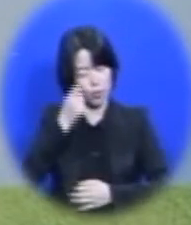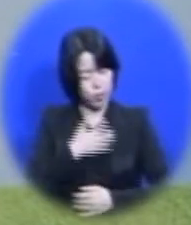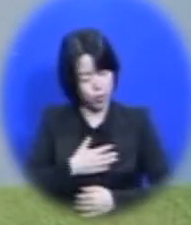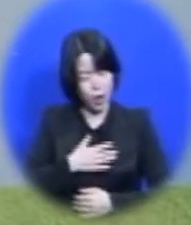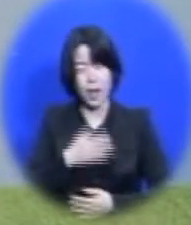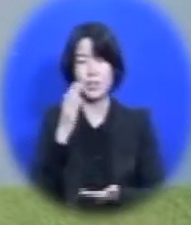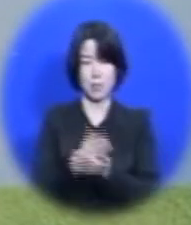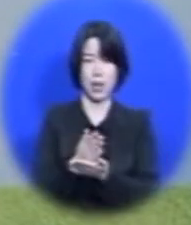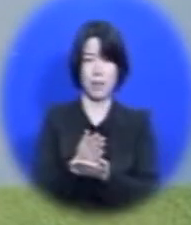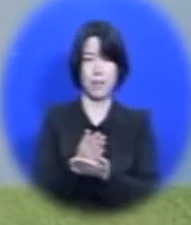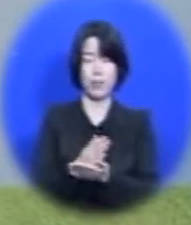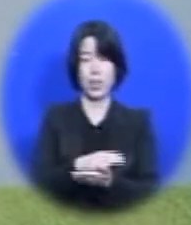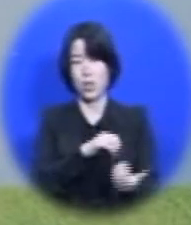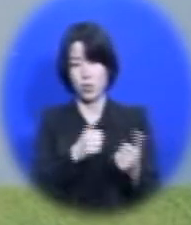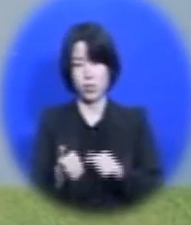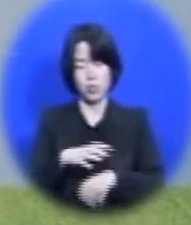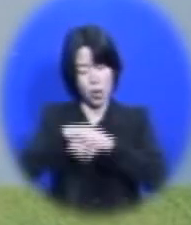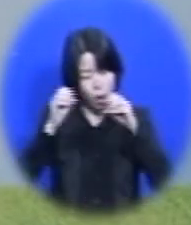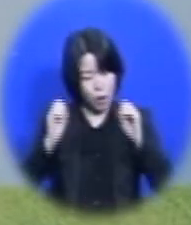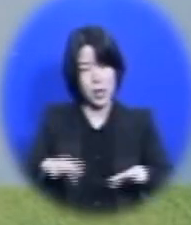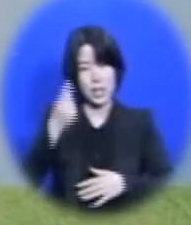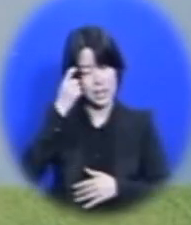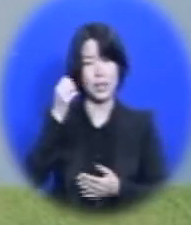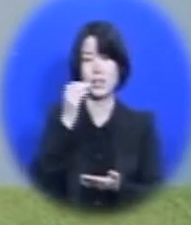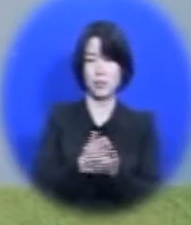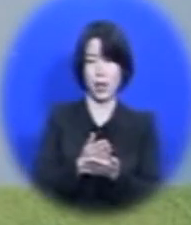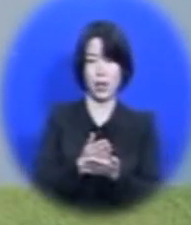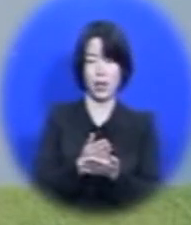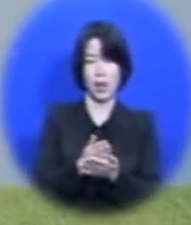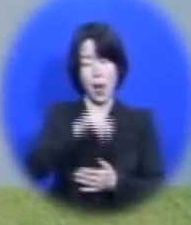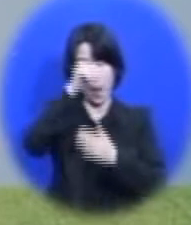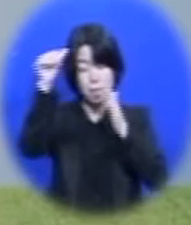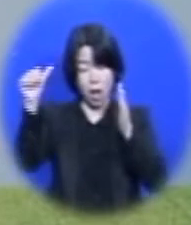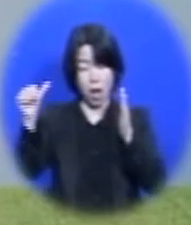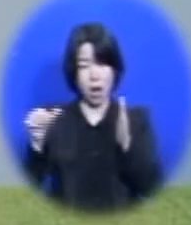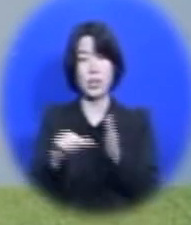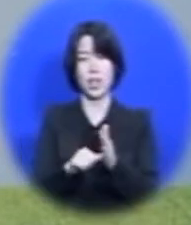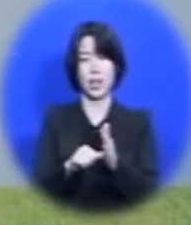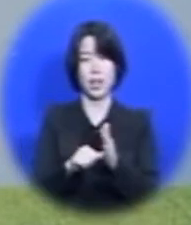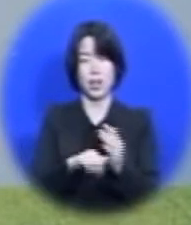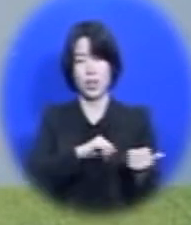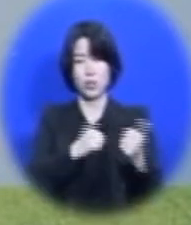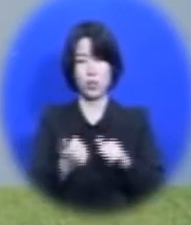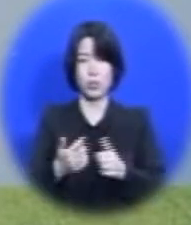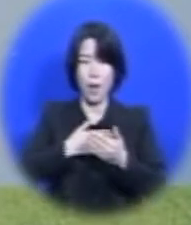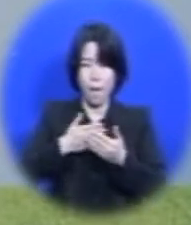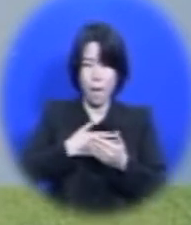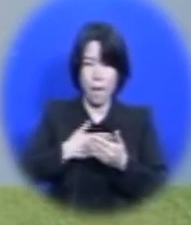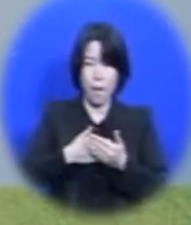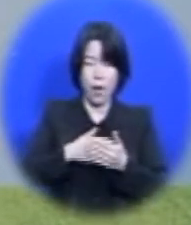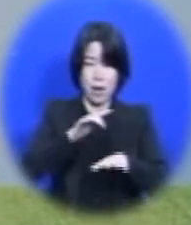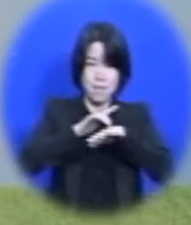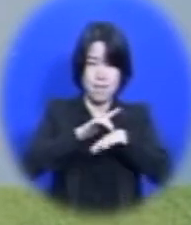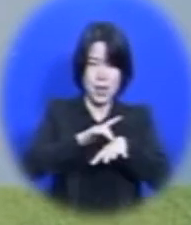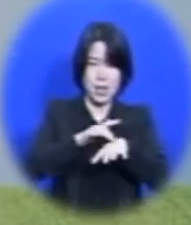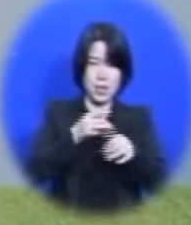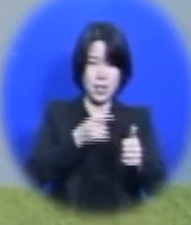말고 죽음을 허무하다고 생각하지 말고 평생 죽음이 무서워서